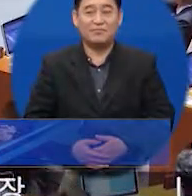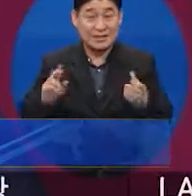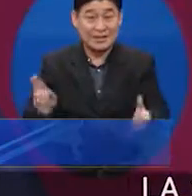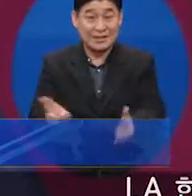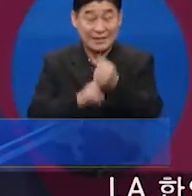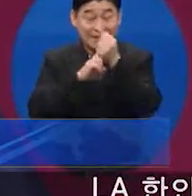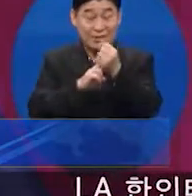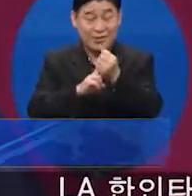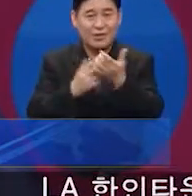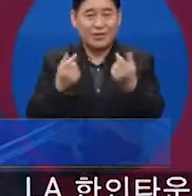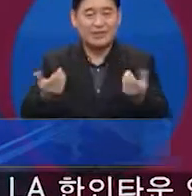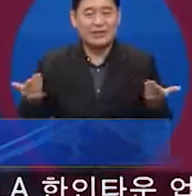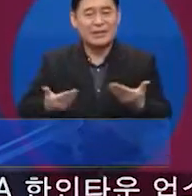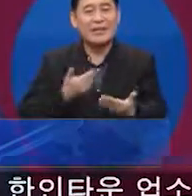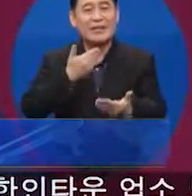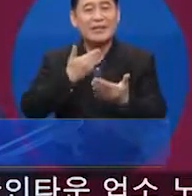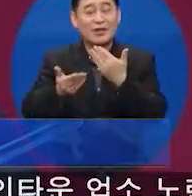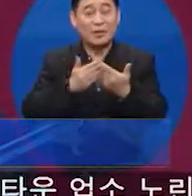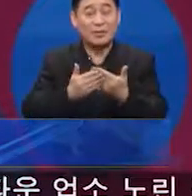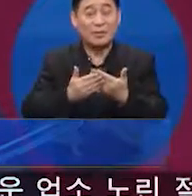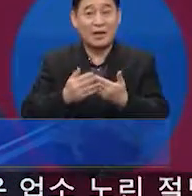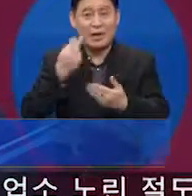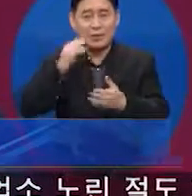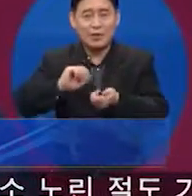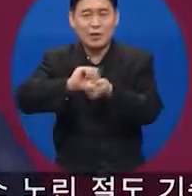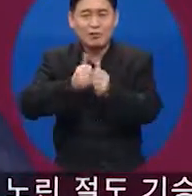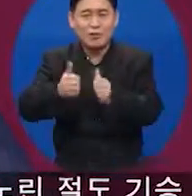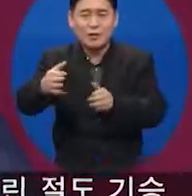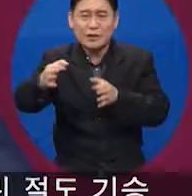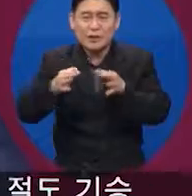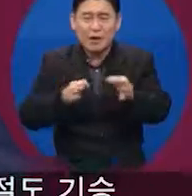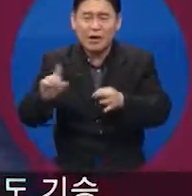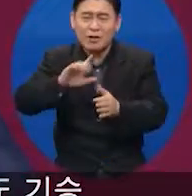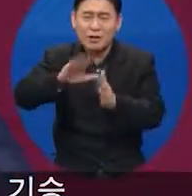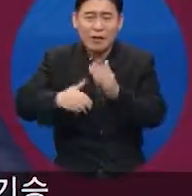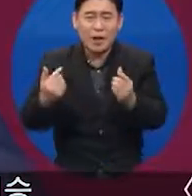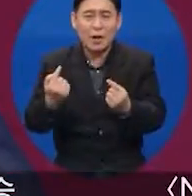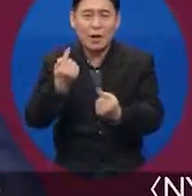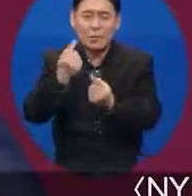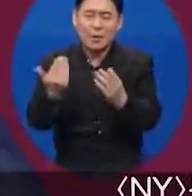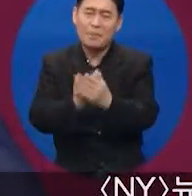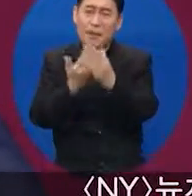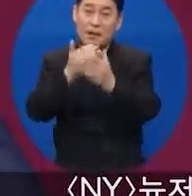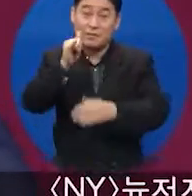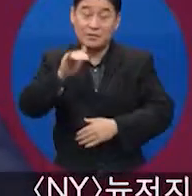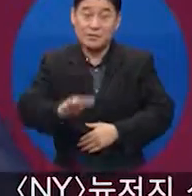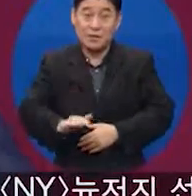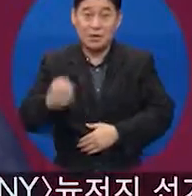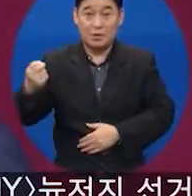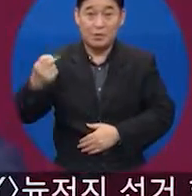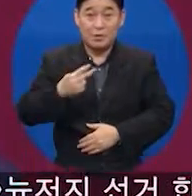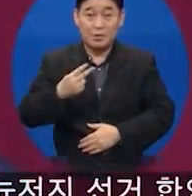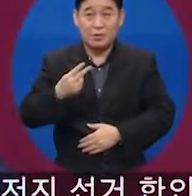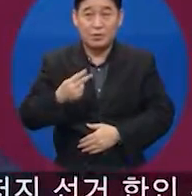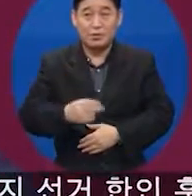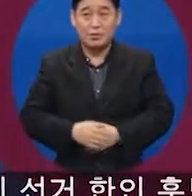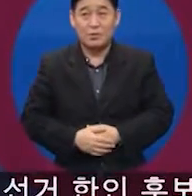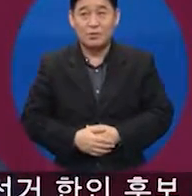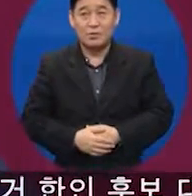독재자라며 북한의 인권 실태를 맹비난했습니다. 트럼프 대통령은 또 북한의 전 세계적 수준의